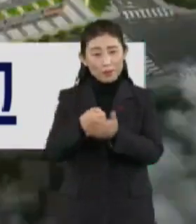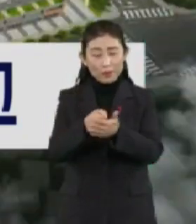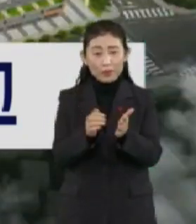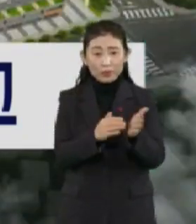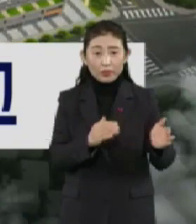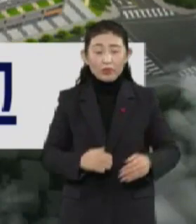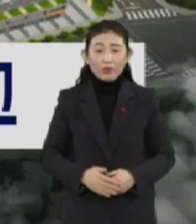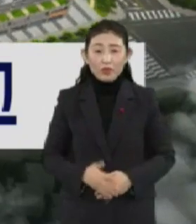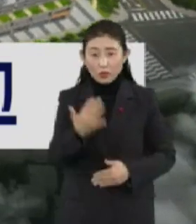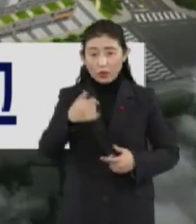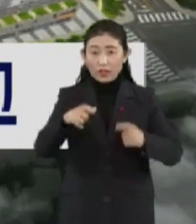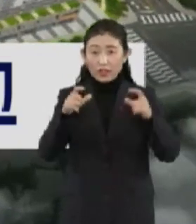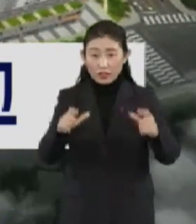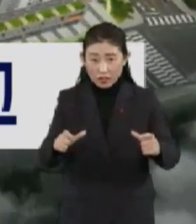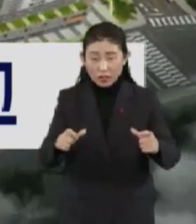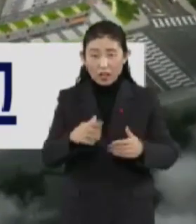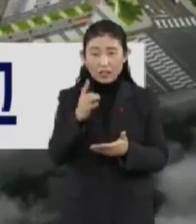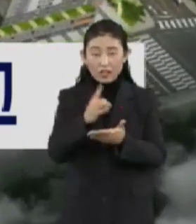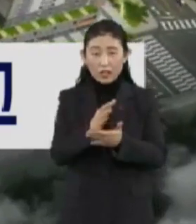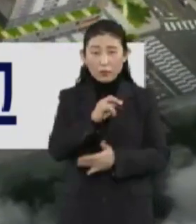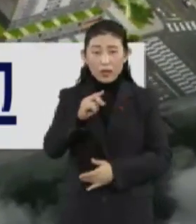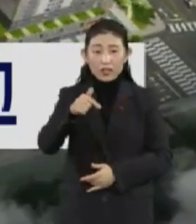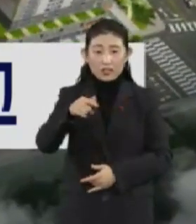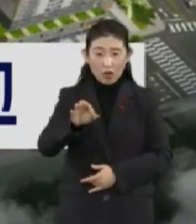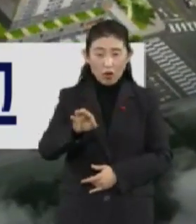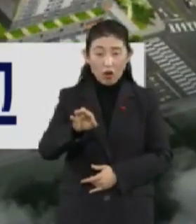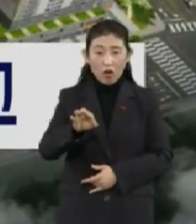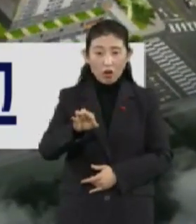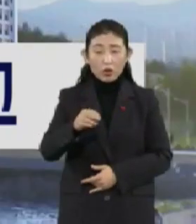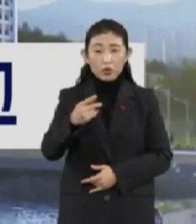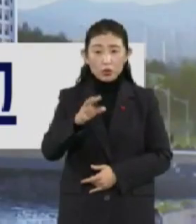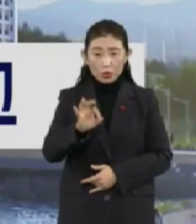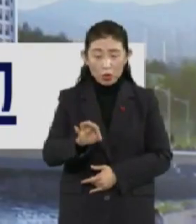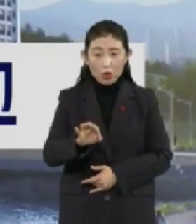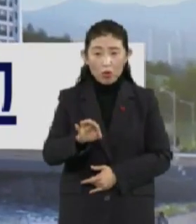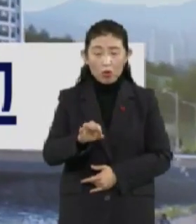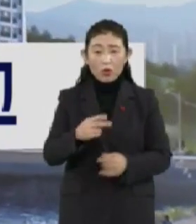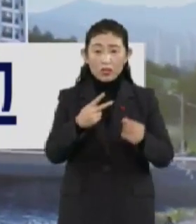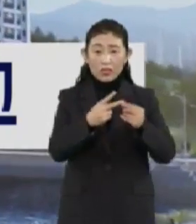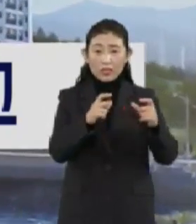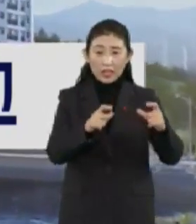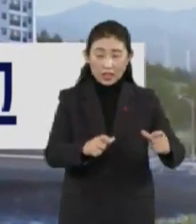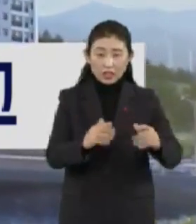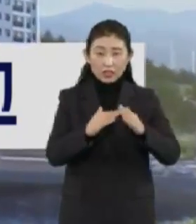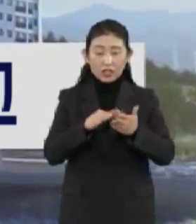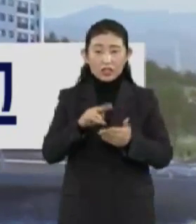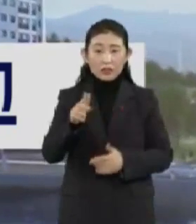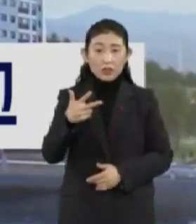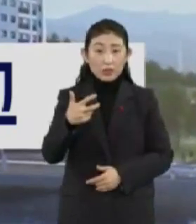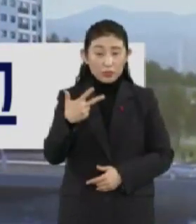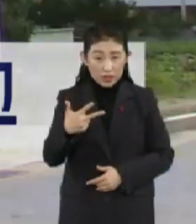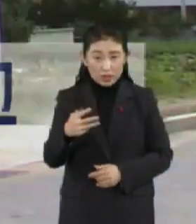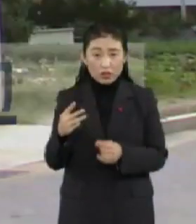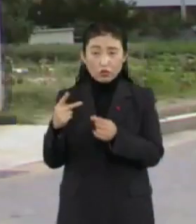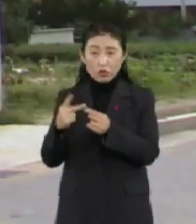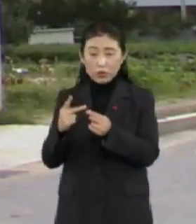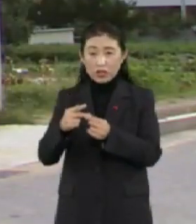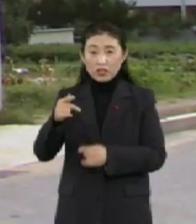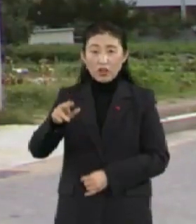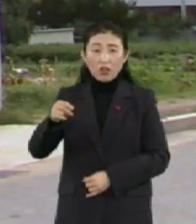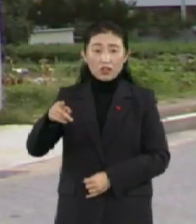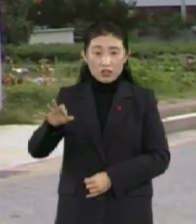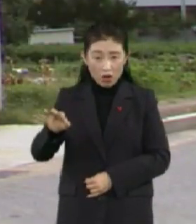책정됐습니다. 충남에서는 천안시 백석동 하나포레나 천안노태 2단지 777가구와